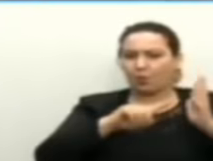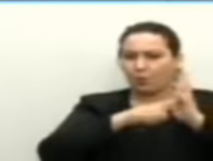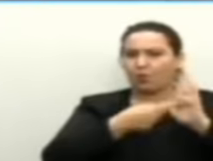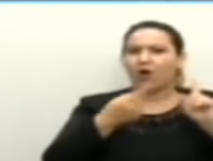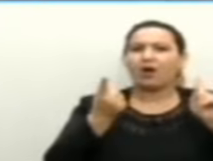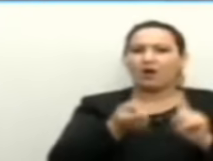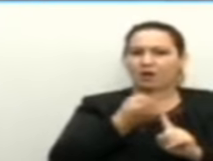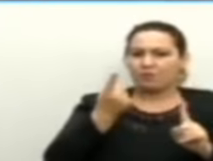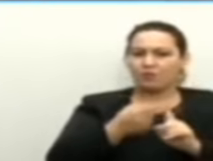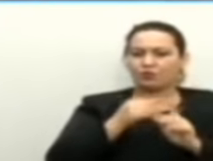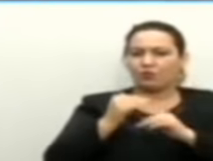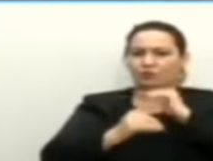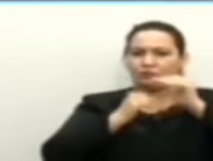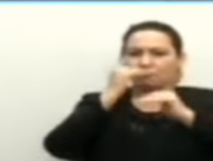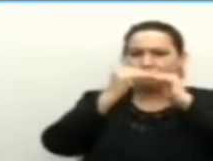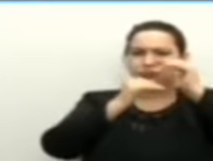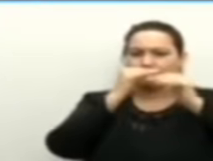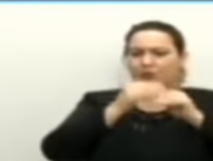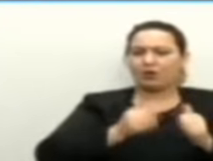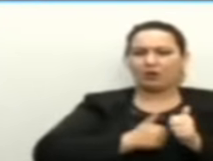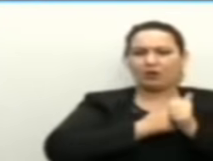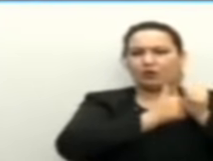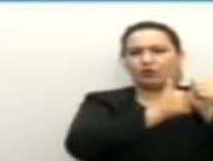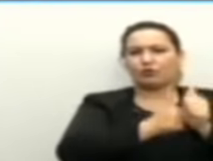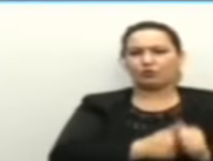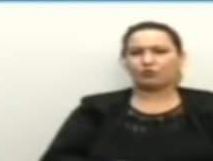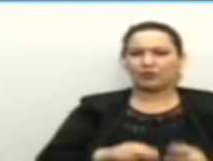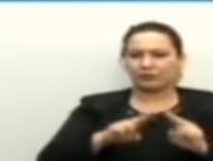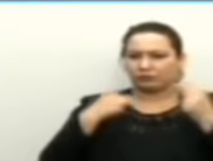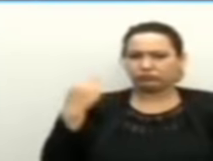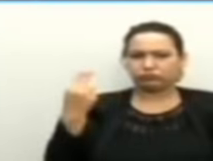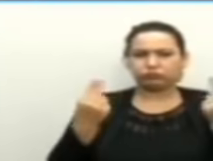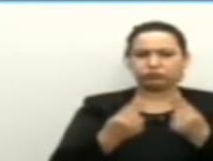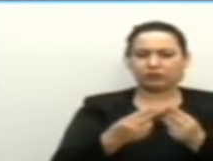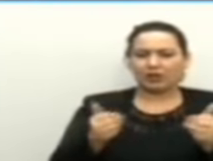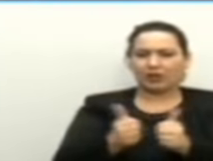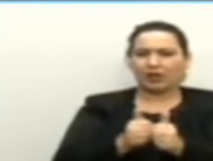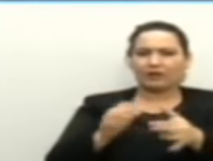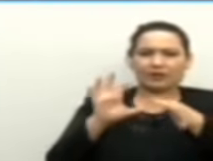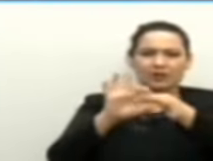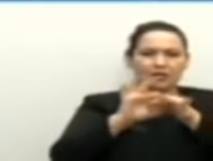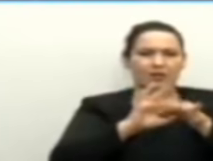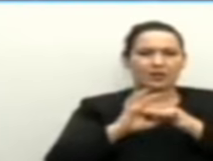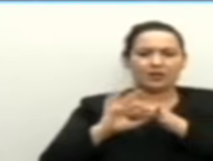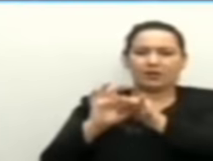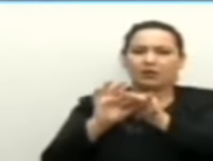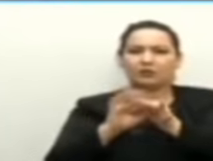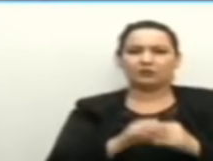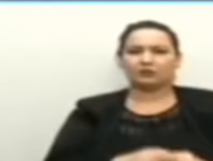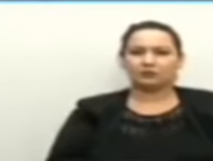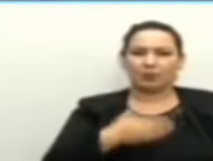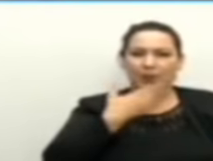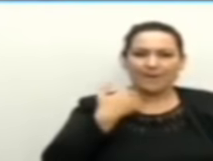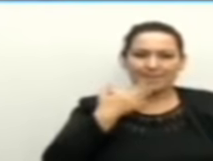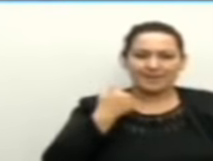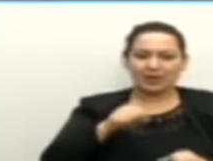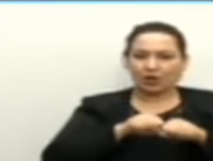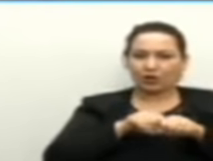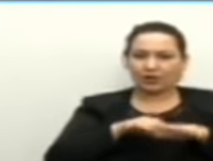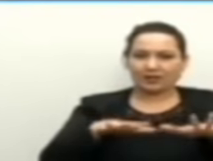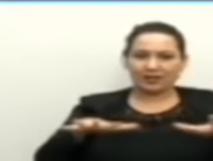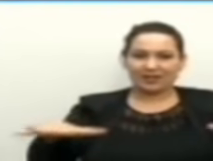برنامجها، وستعالجها وفق مقاربة شاملة وتشاركية ضمن عملية إصلاح واسعة